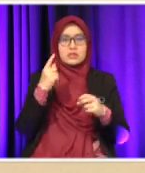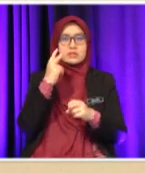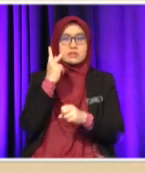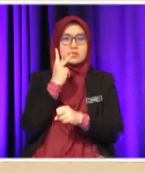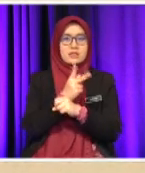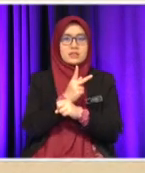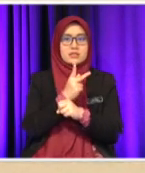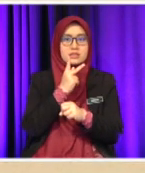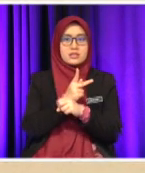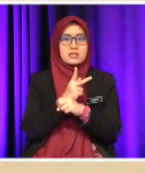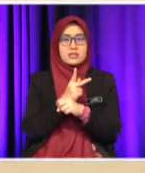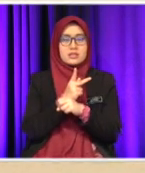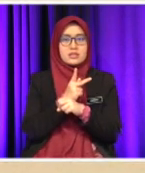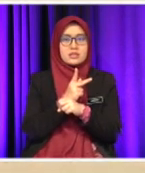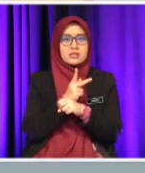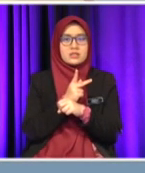u